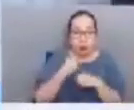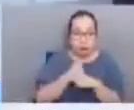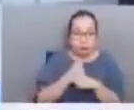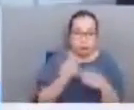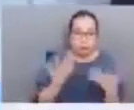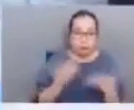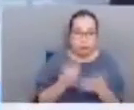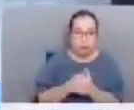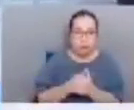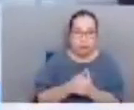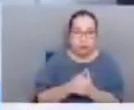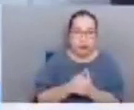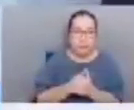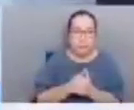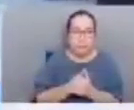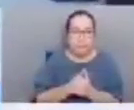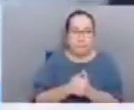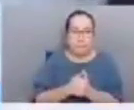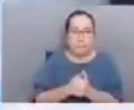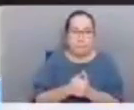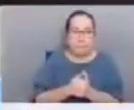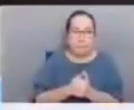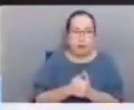alam mo, pinaprotektahan ko kasi yung